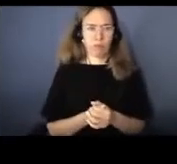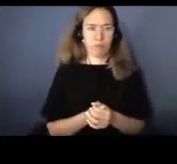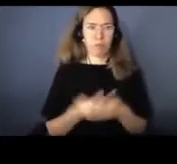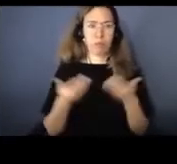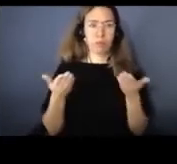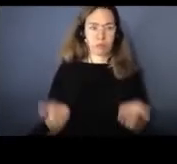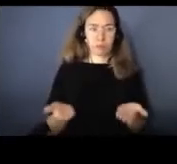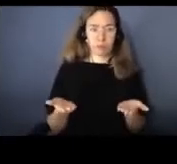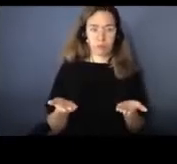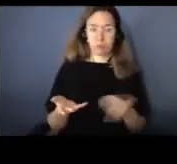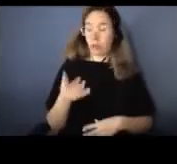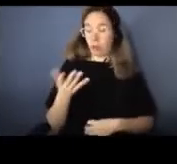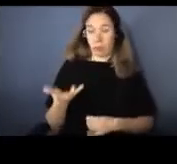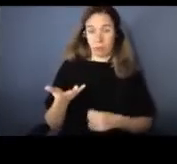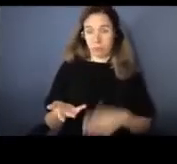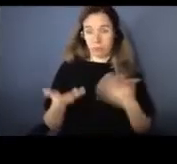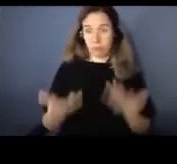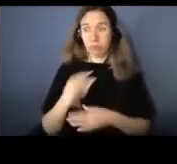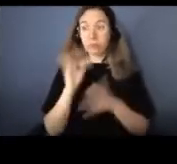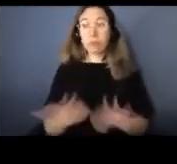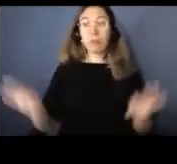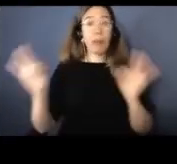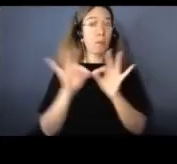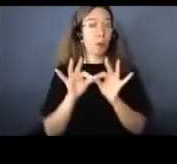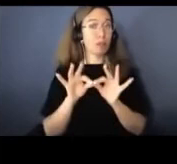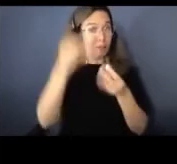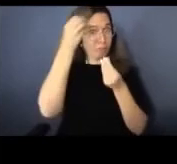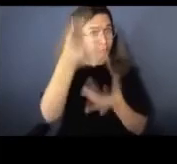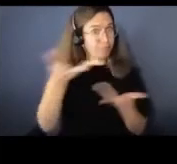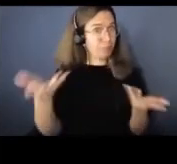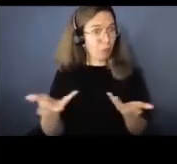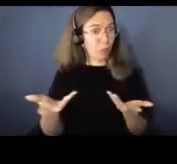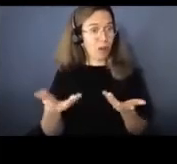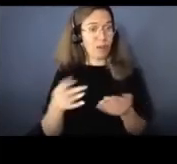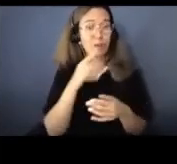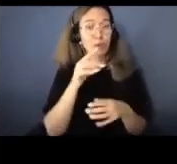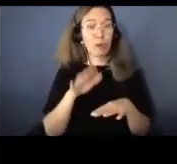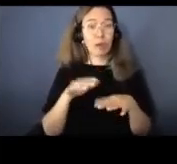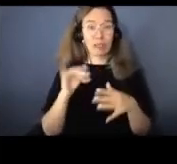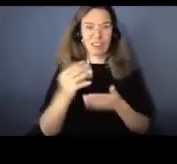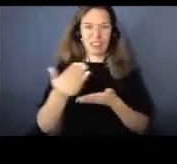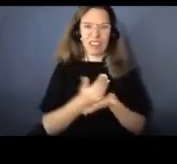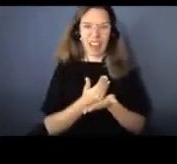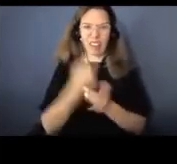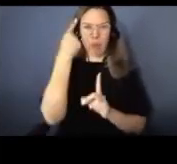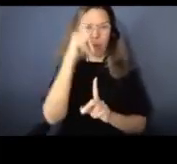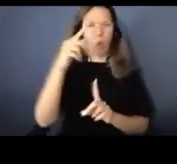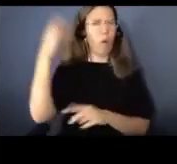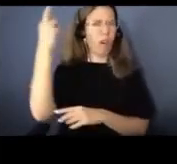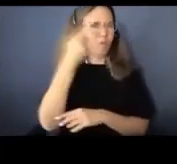Donc, bon, à ce moment-là, il est important de souligner aussi la fin de ce que je viens de lire quand on dit garder pour des fins